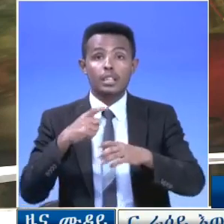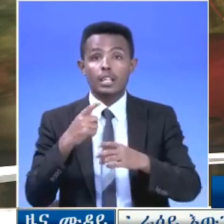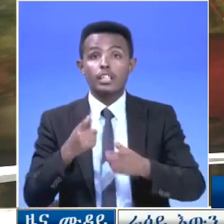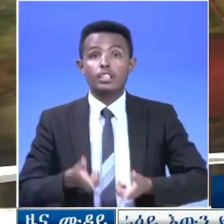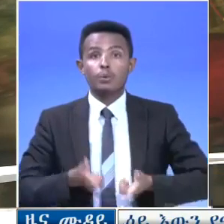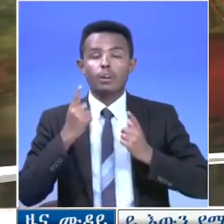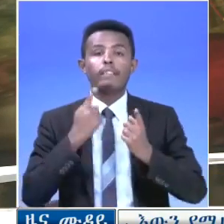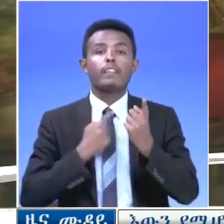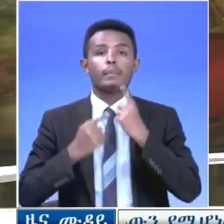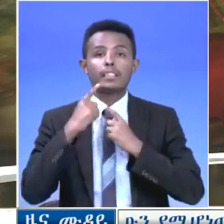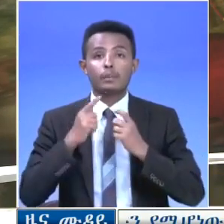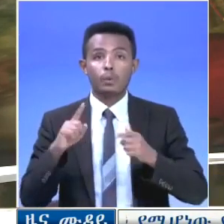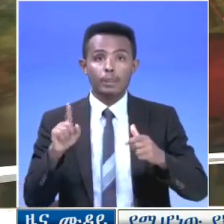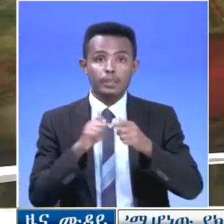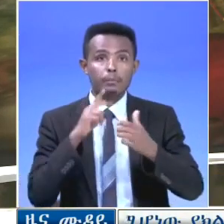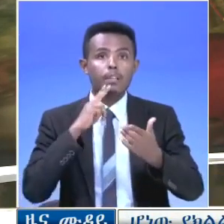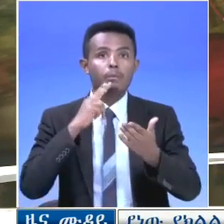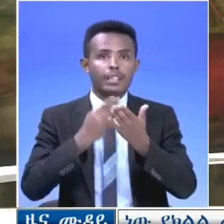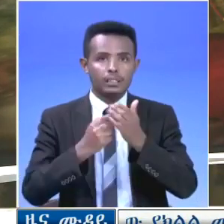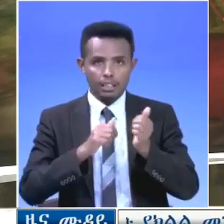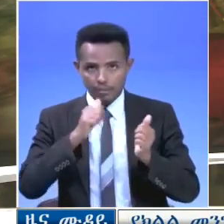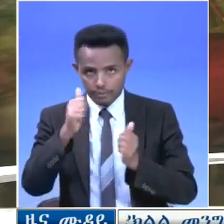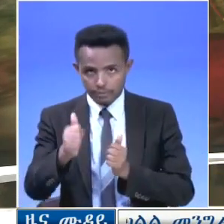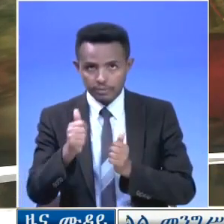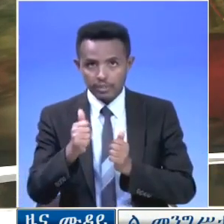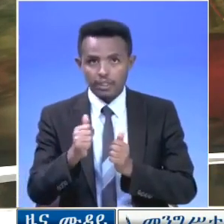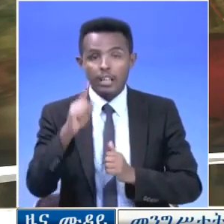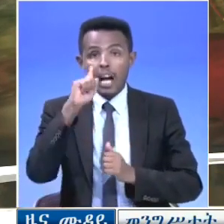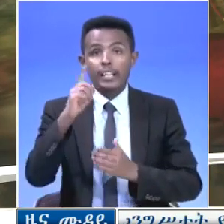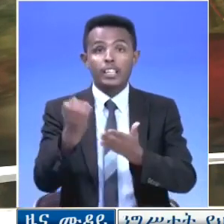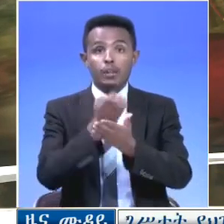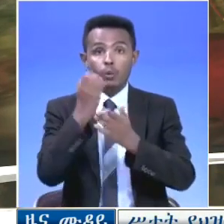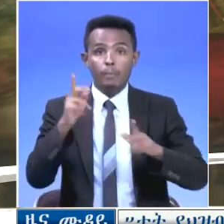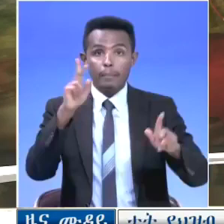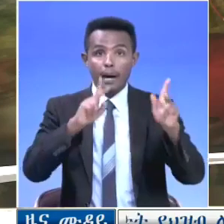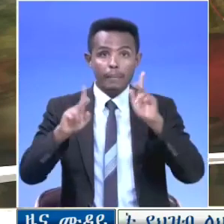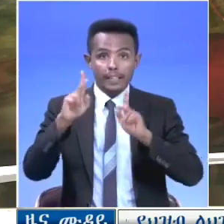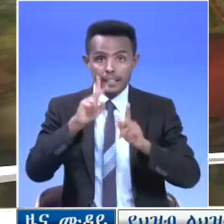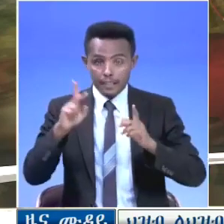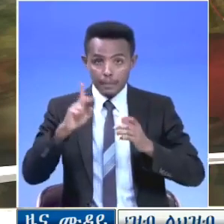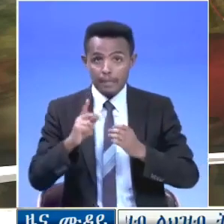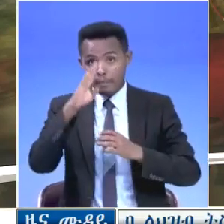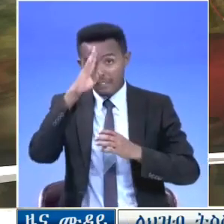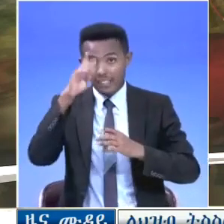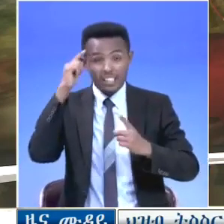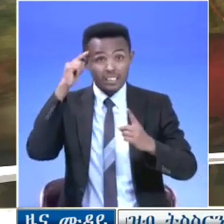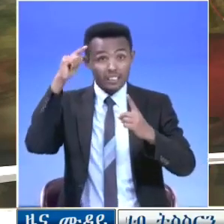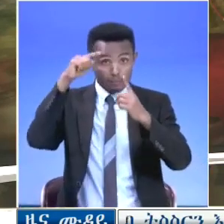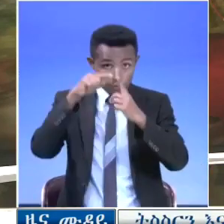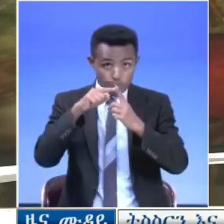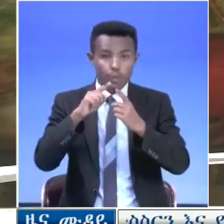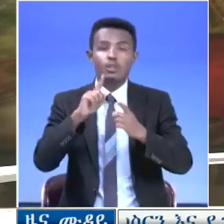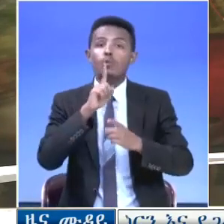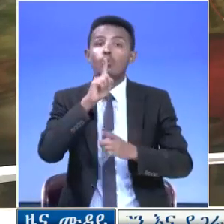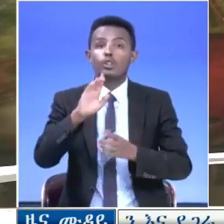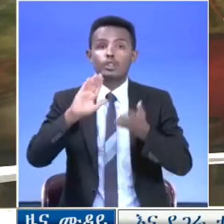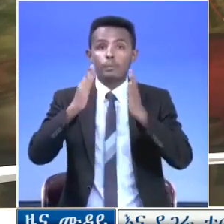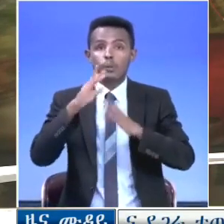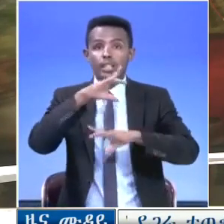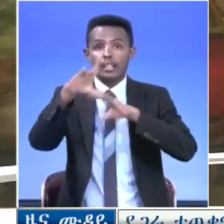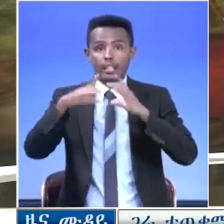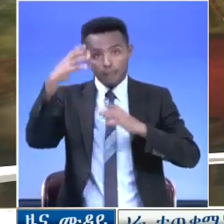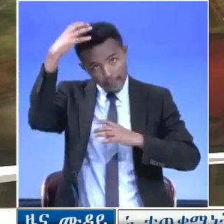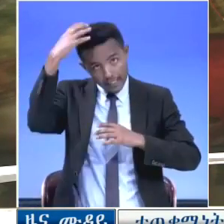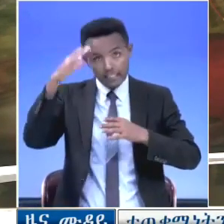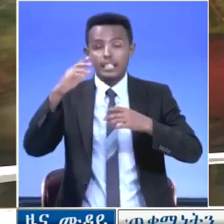ተመኘን ወደ ቀዳሚው ዘገባ በዚሁ አለፍን አንድ የኢኮኖሚ ማህበረሰብ የመፍጠር ራይ እሁን የሚሆነው የክልል መንግስታት